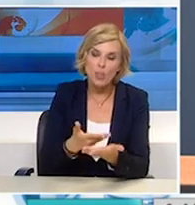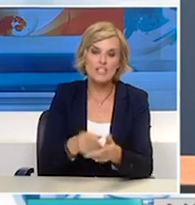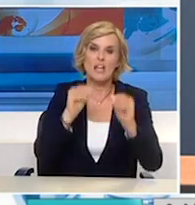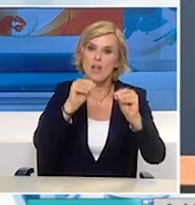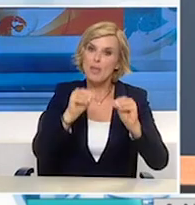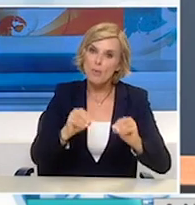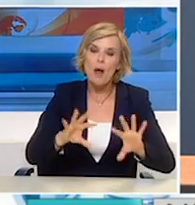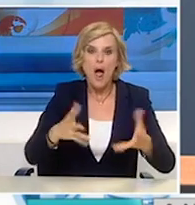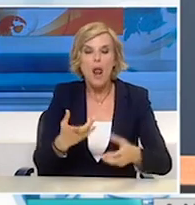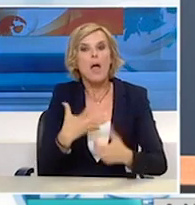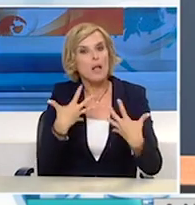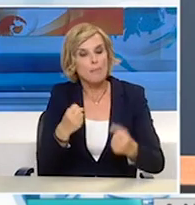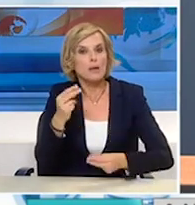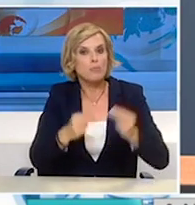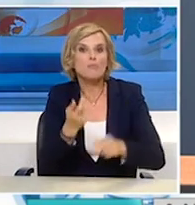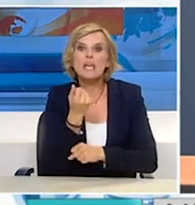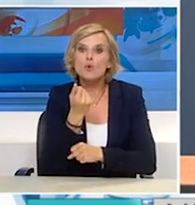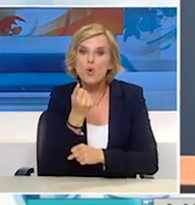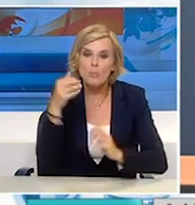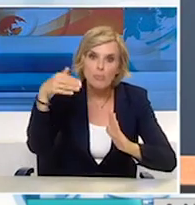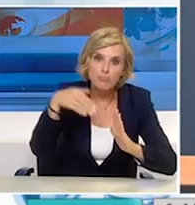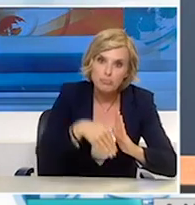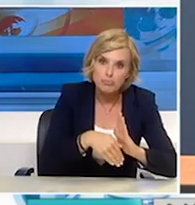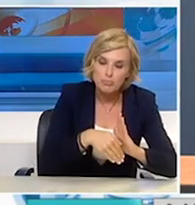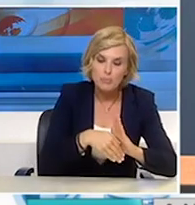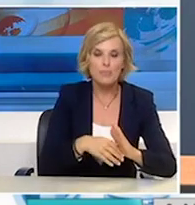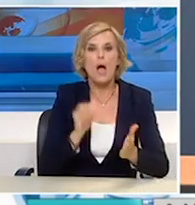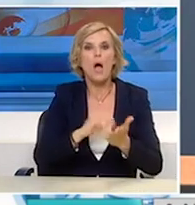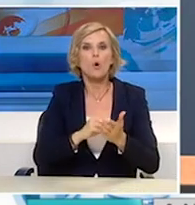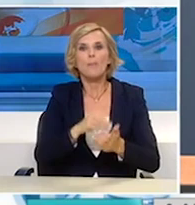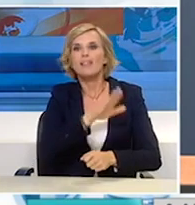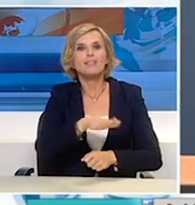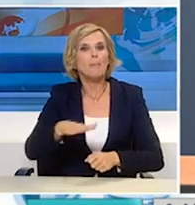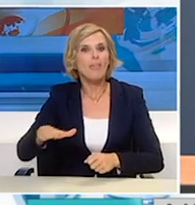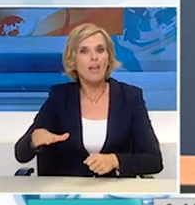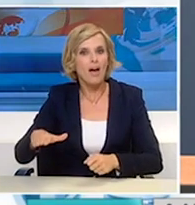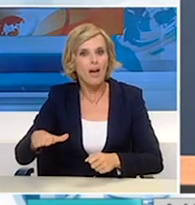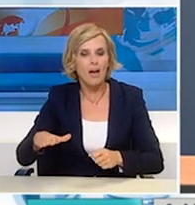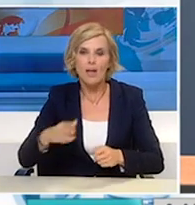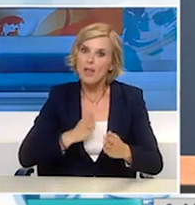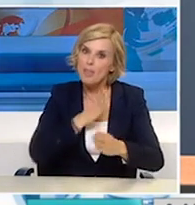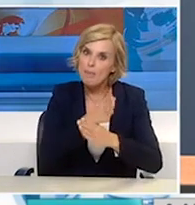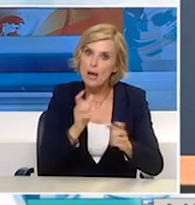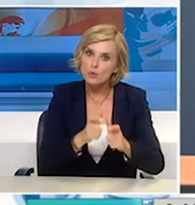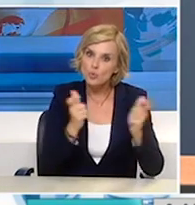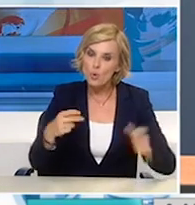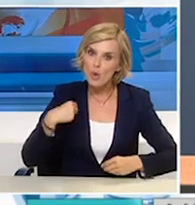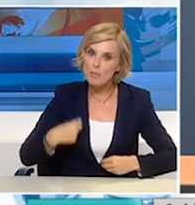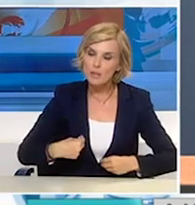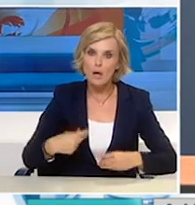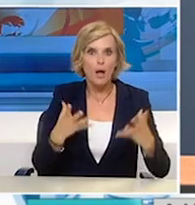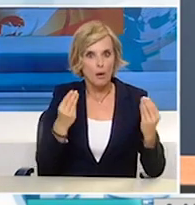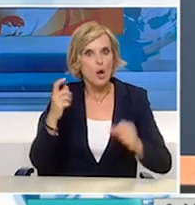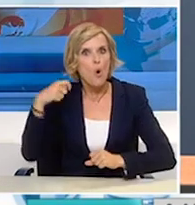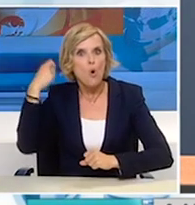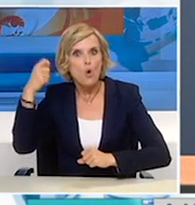παραμέτρους. Ενώ υπάρχουν πολλά επιστημονικά επιχειρήματα να επιστρέψουν τα μικρά παιδιά στο σχολείο, πολλοί γονείς προβάλλουν το εξίσου αληθινό επιχείρημα,